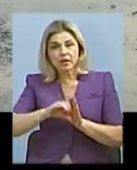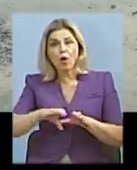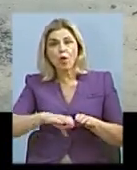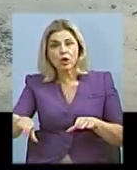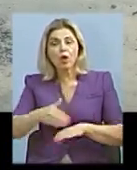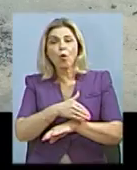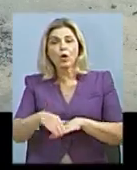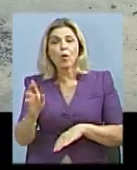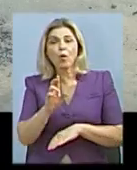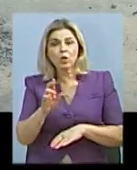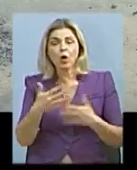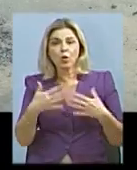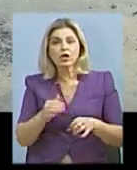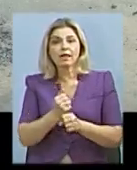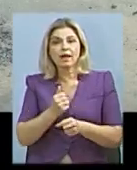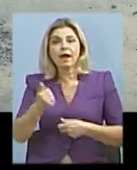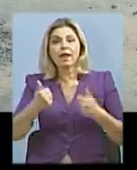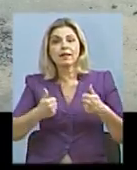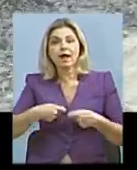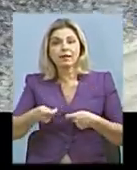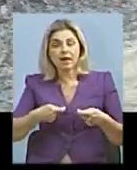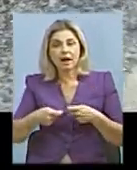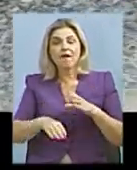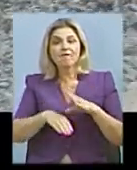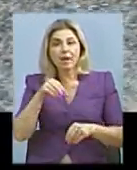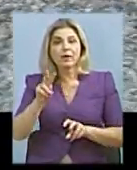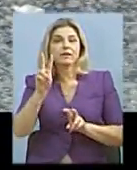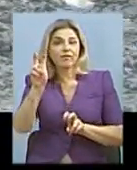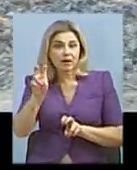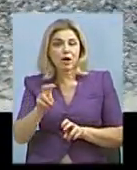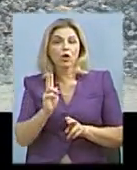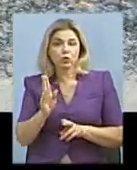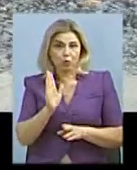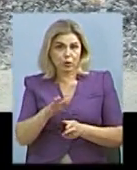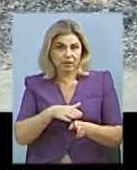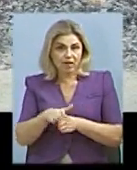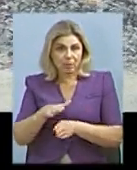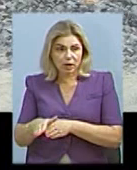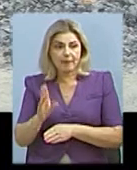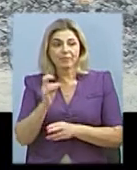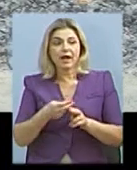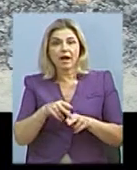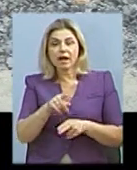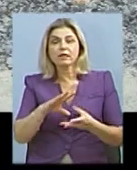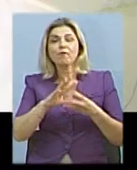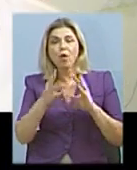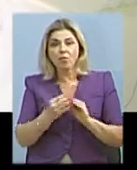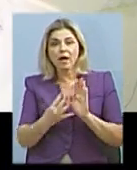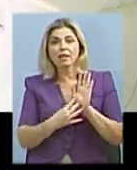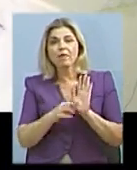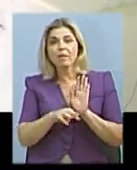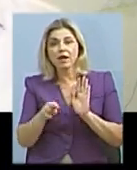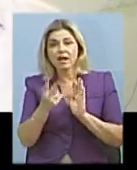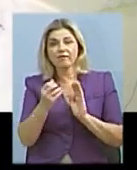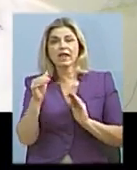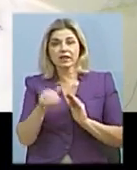вулиці Богородичній вже проведено тендер, обраний підрядник. Сума ремонту каналізаційного колектора на вулиці Богородичній складає 9 мільйонів 200